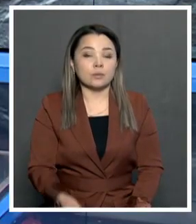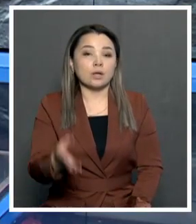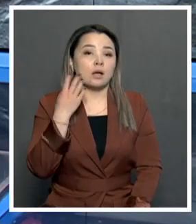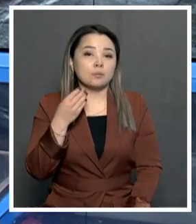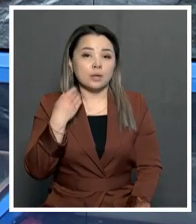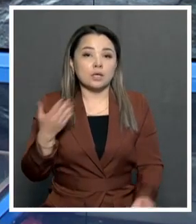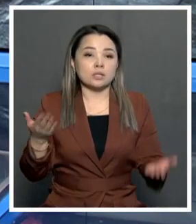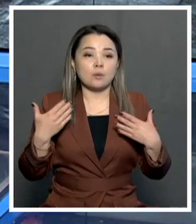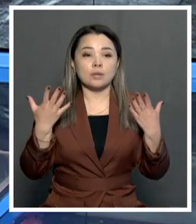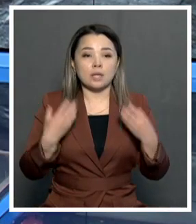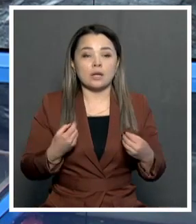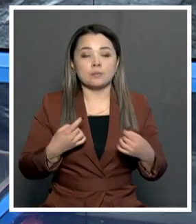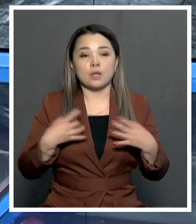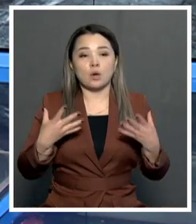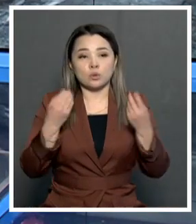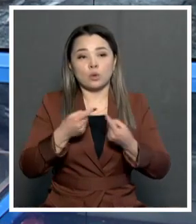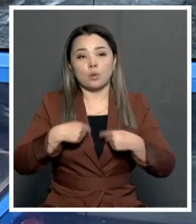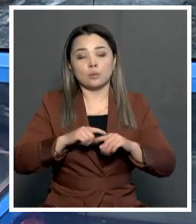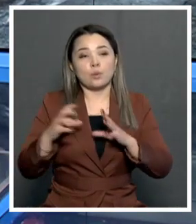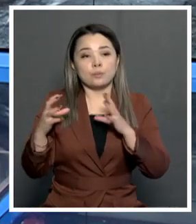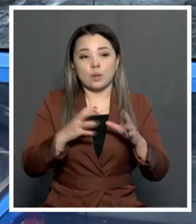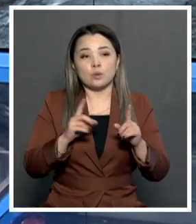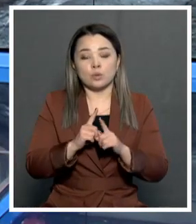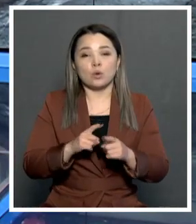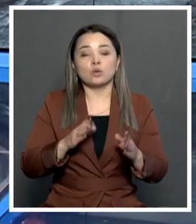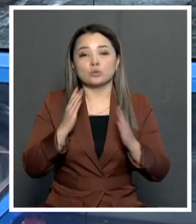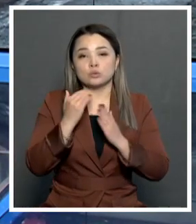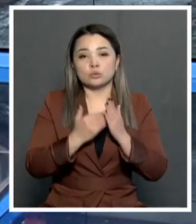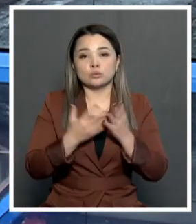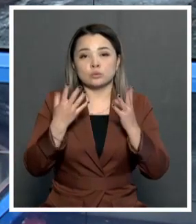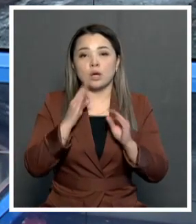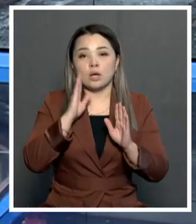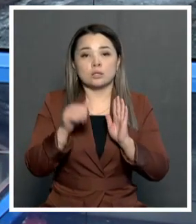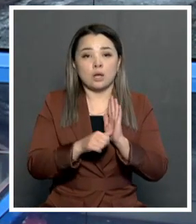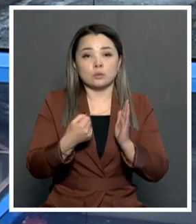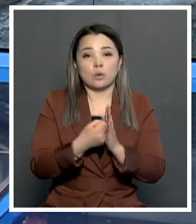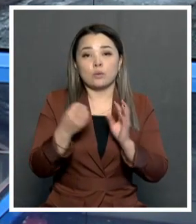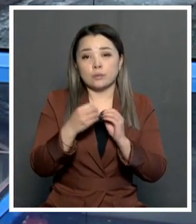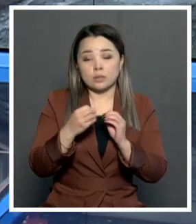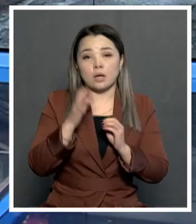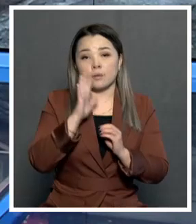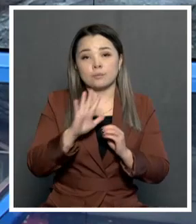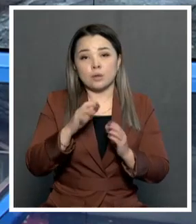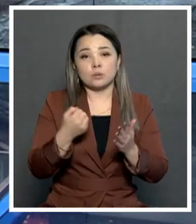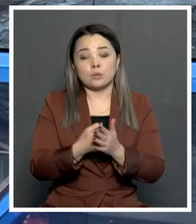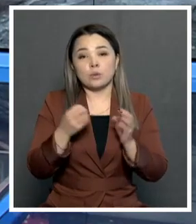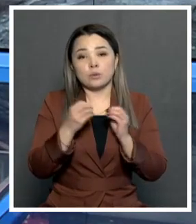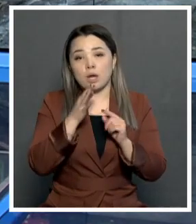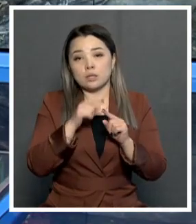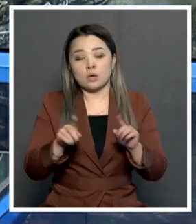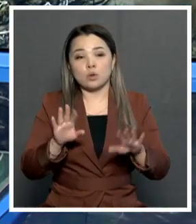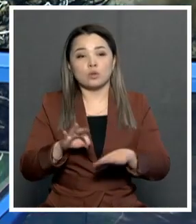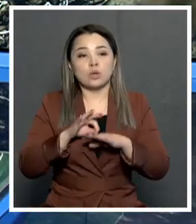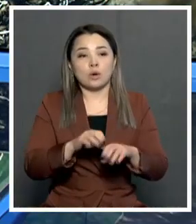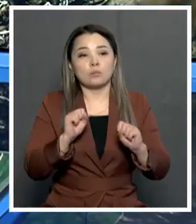Алматыда демалыс және мереке күндері қоғамдық көліктердің жүру тәртібі өзгереді. Таңертең 6 мен 10 және кешке 5 пен 10 аралығында ғана